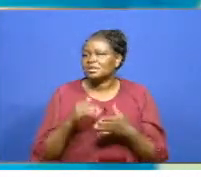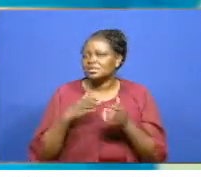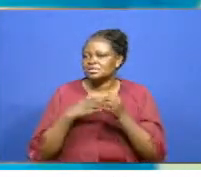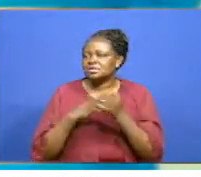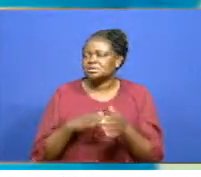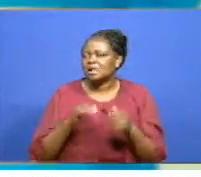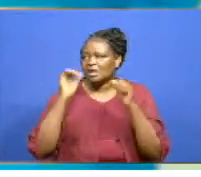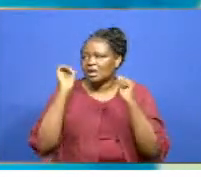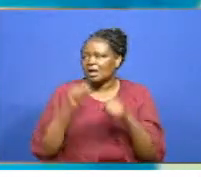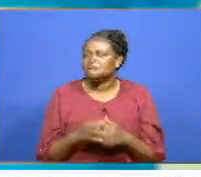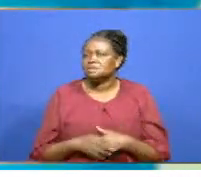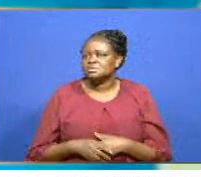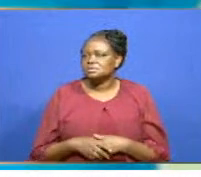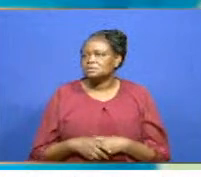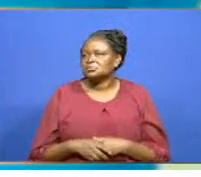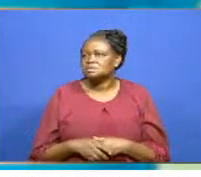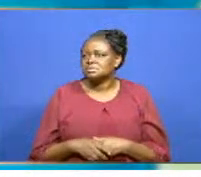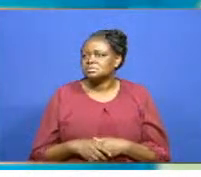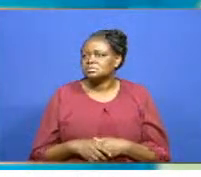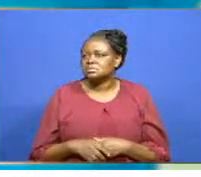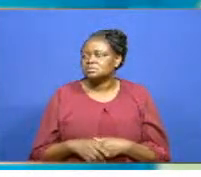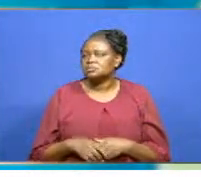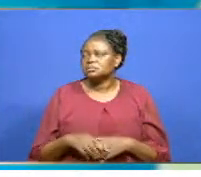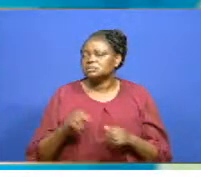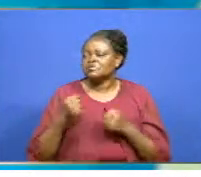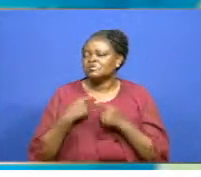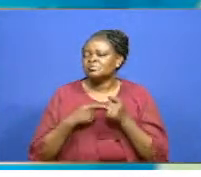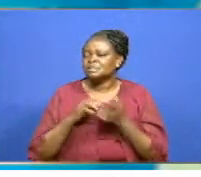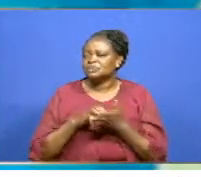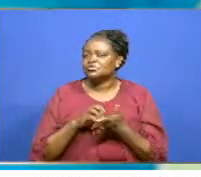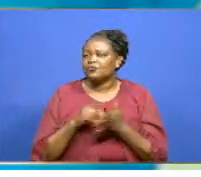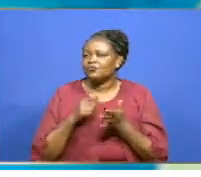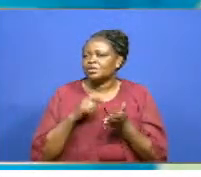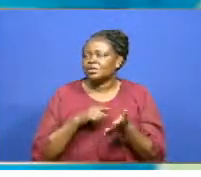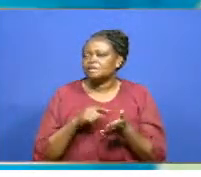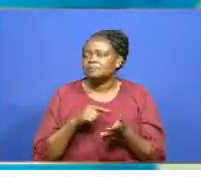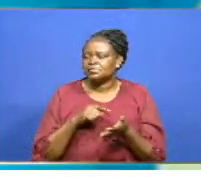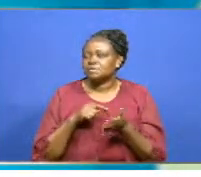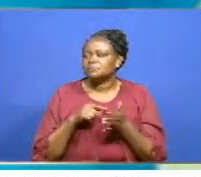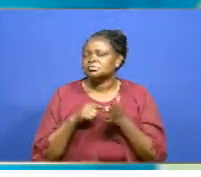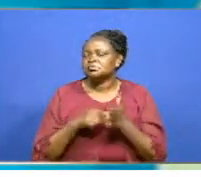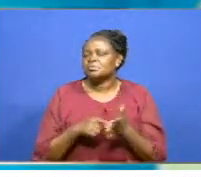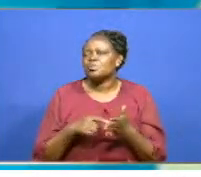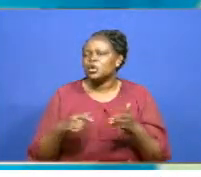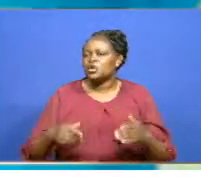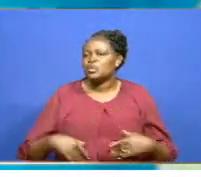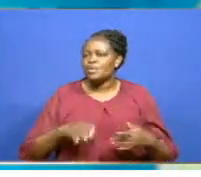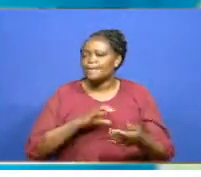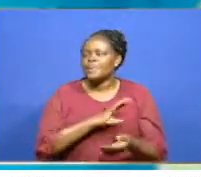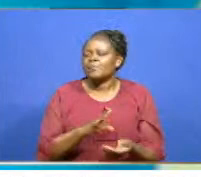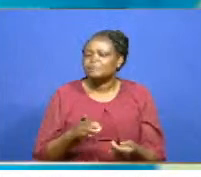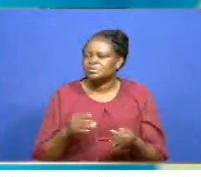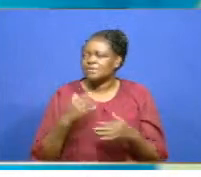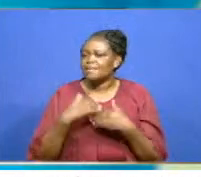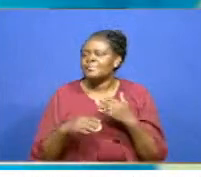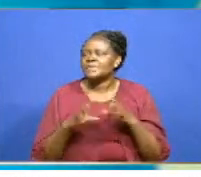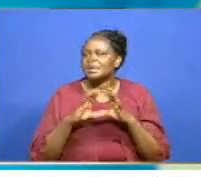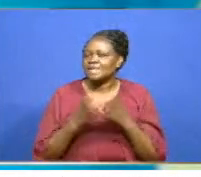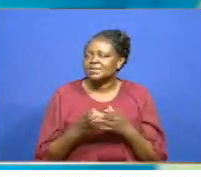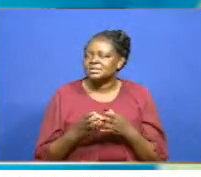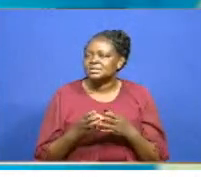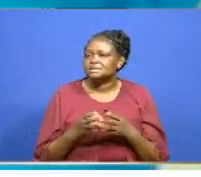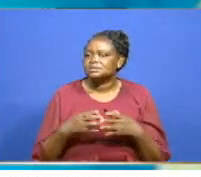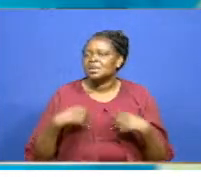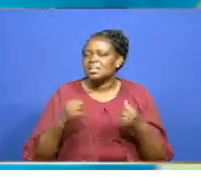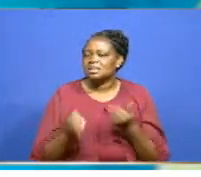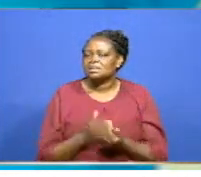anaweza kututoa katika hali hii, kama ni mambo ya youth empowerment, kama ni mambo ya kujenga madarasa, kama ni mambo ya healthcare, kama ni mambo